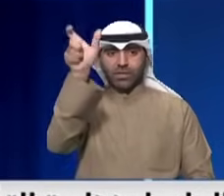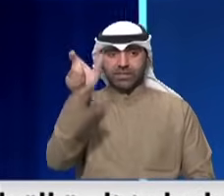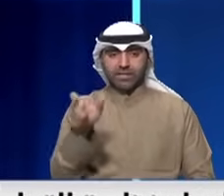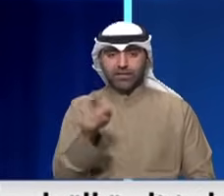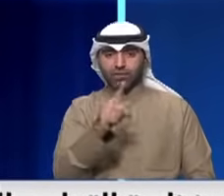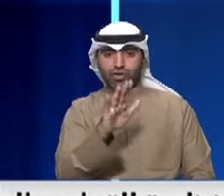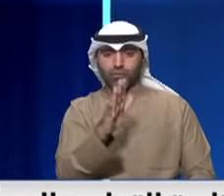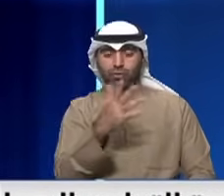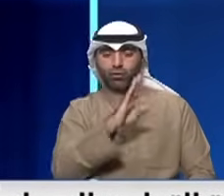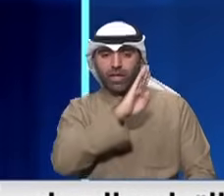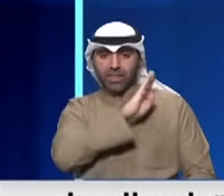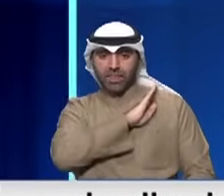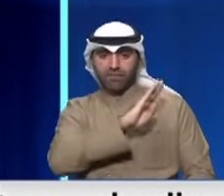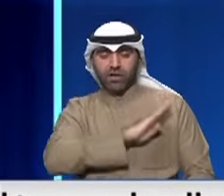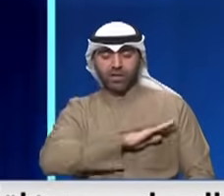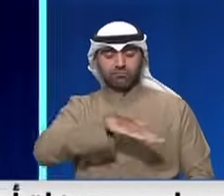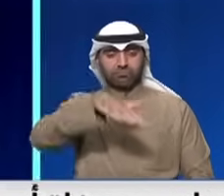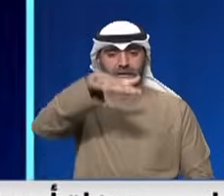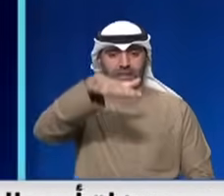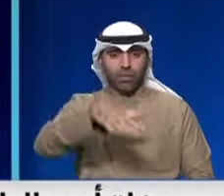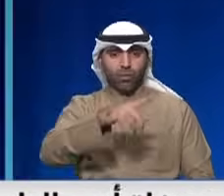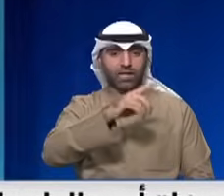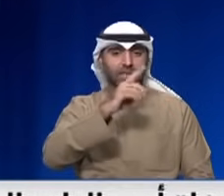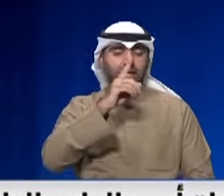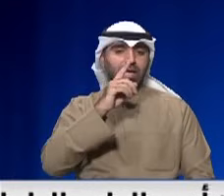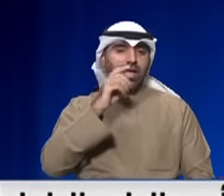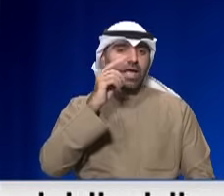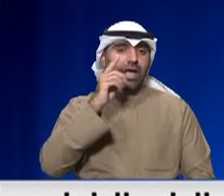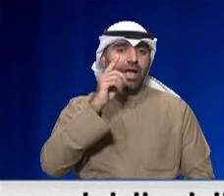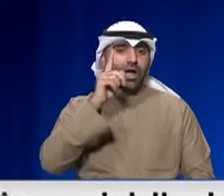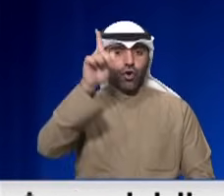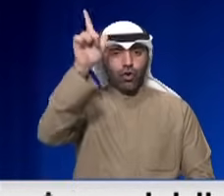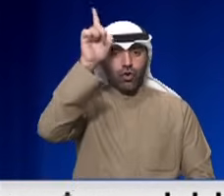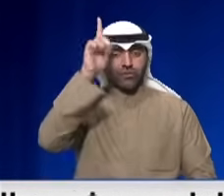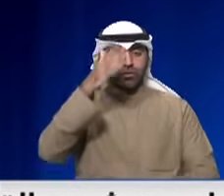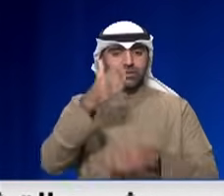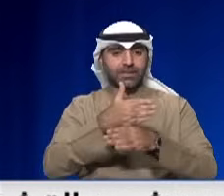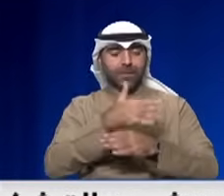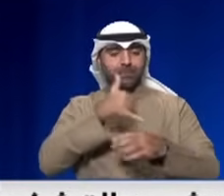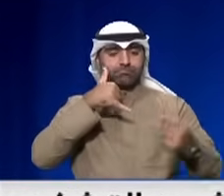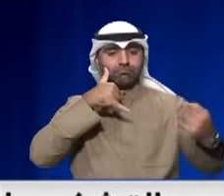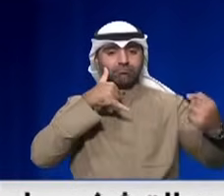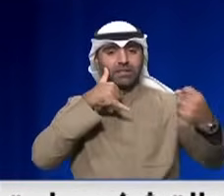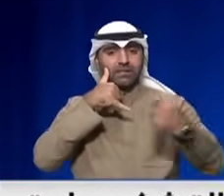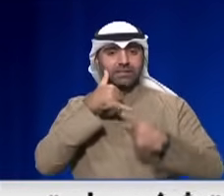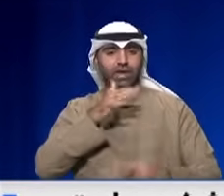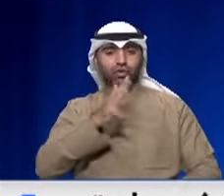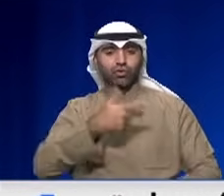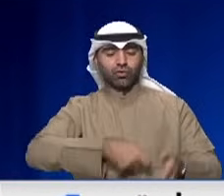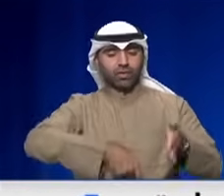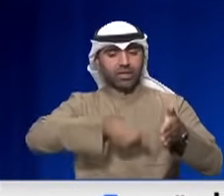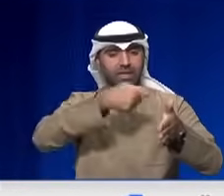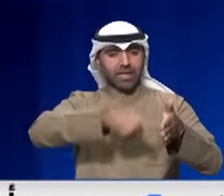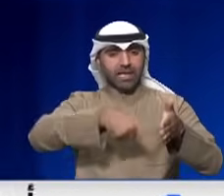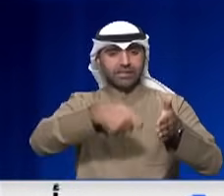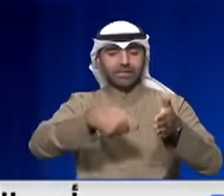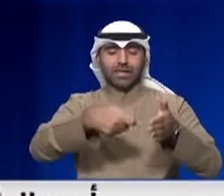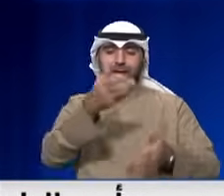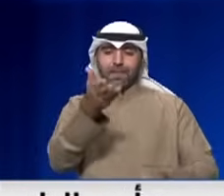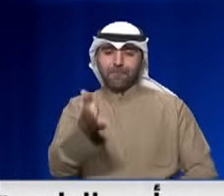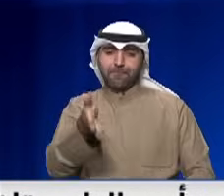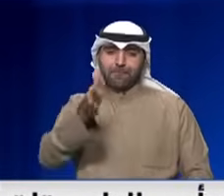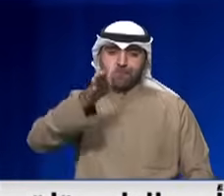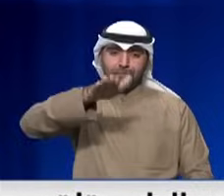مواساته بوفاه المغفور له باذن الله تعالى صاحب السمو الشيخ نواف الاحمد الجابر الصباح تغمده